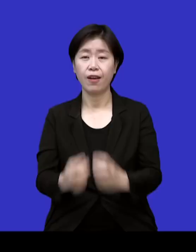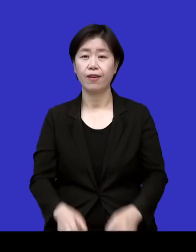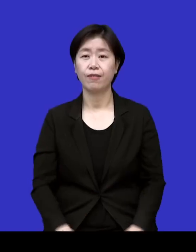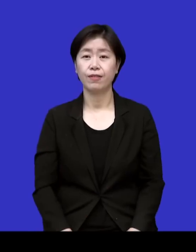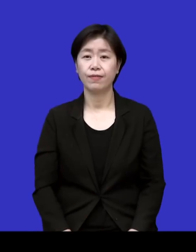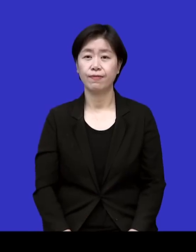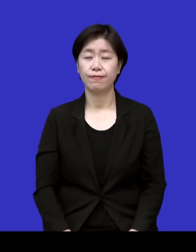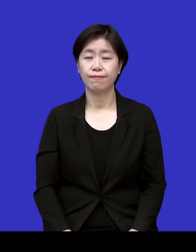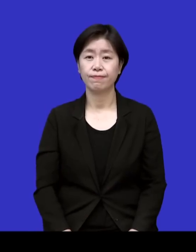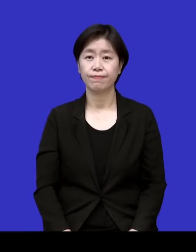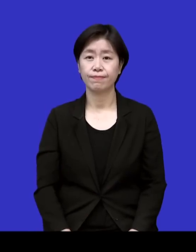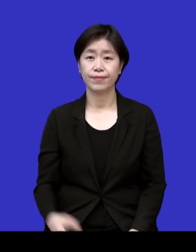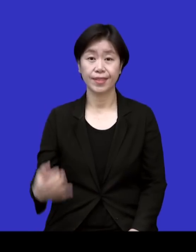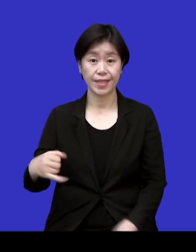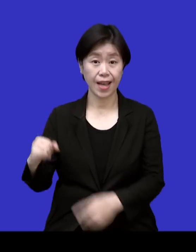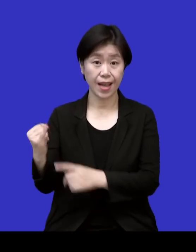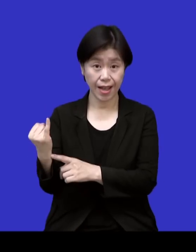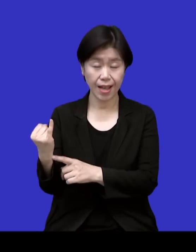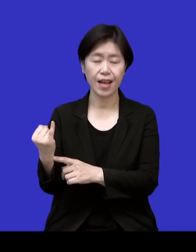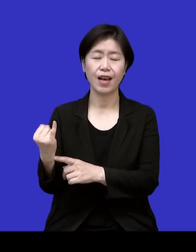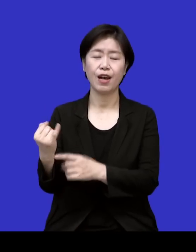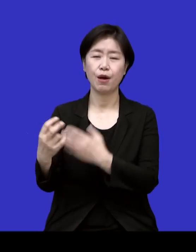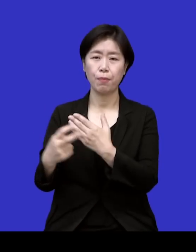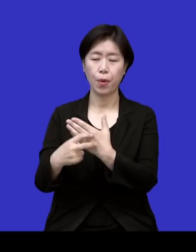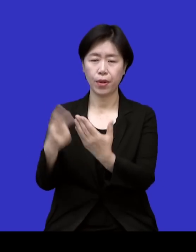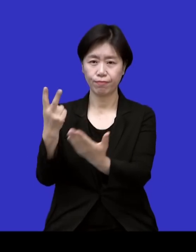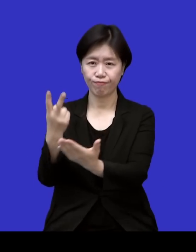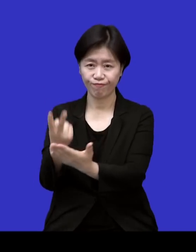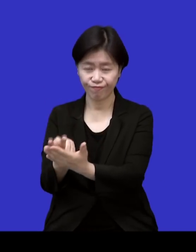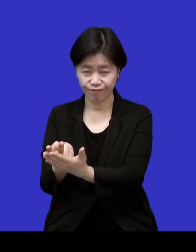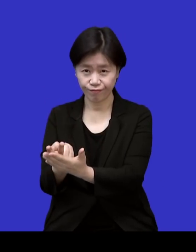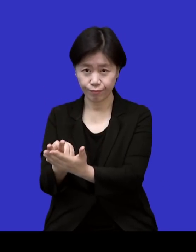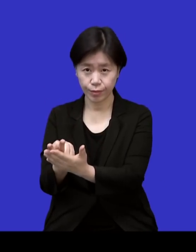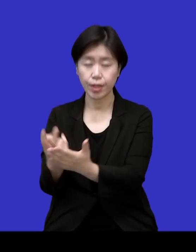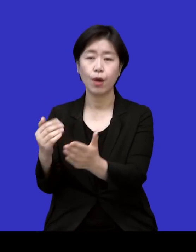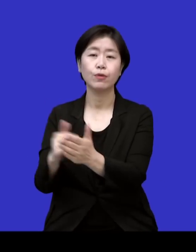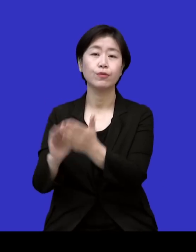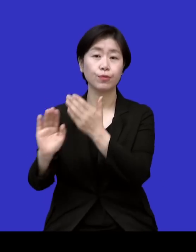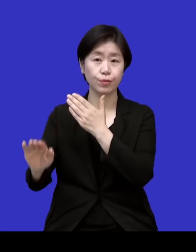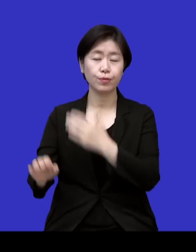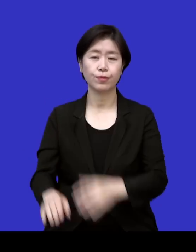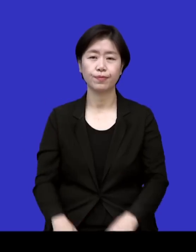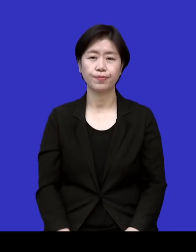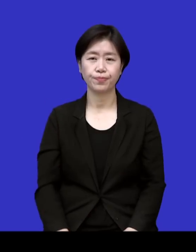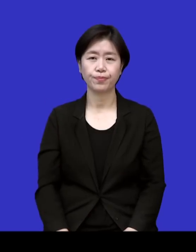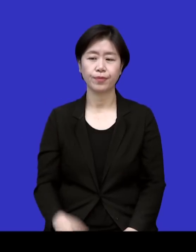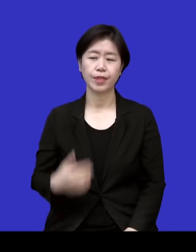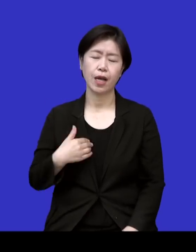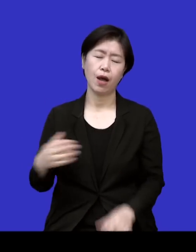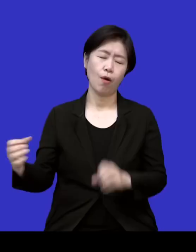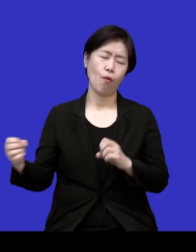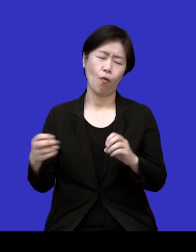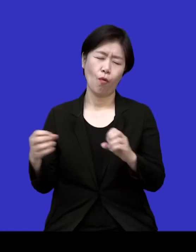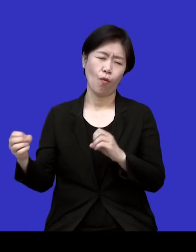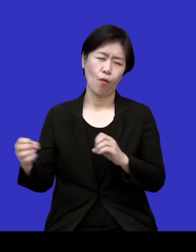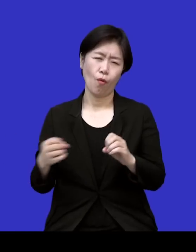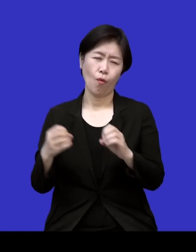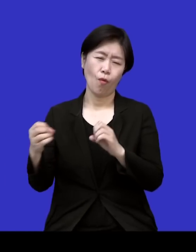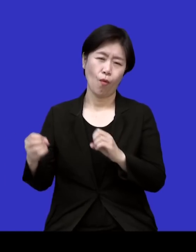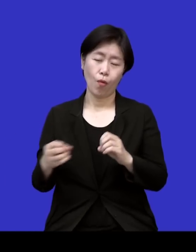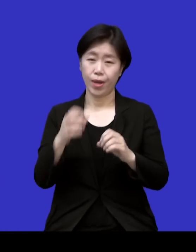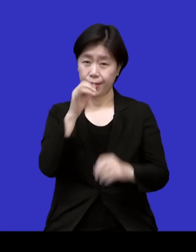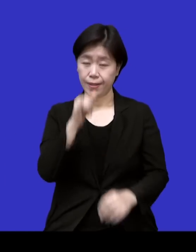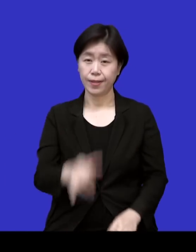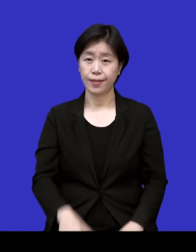하연이가 그 병원에 입원했다가 나오고 나서 네. 저랑 이제 하룻밤 긴 대화를 했어요. 네. 이제